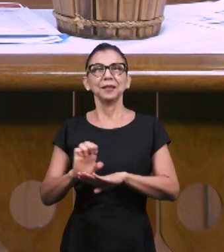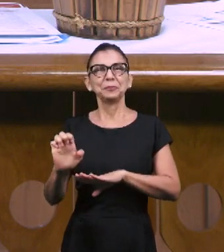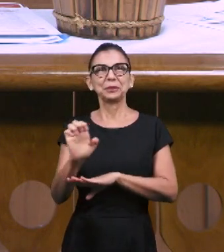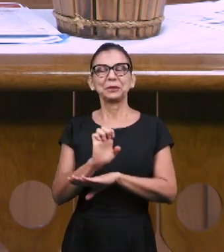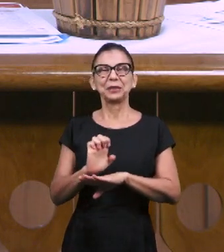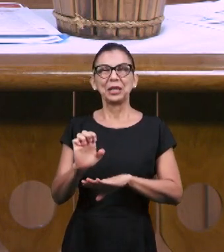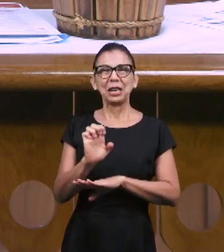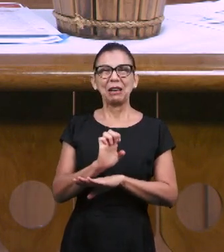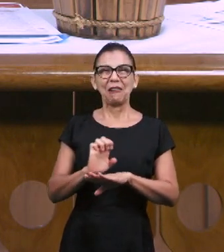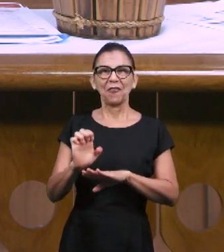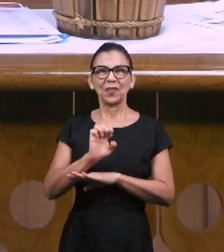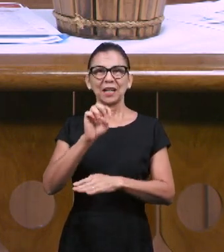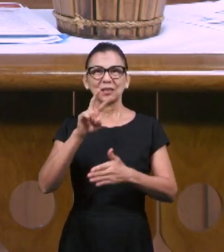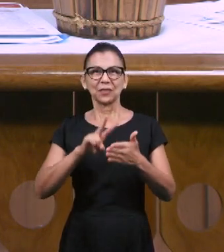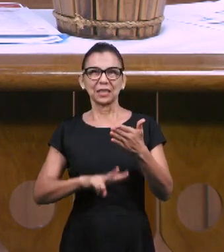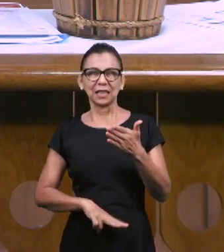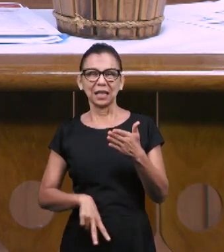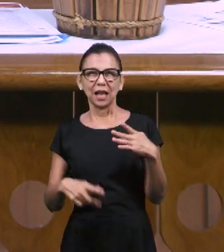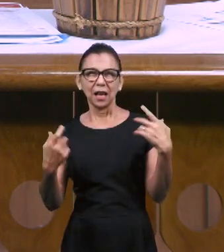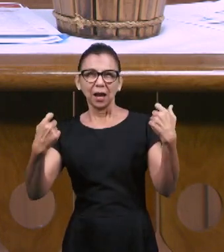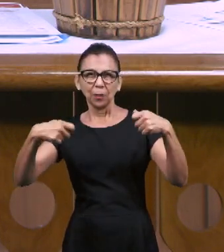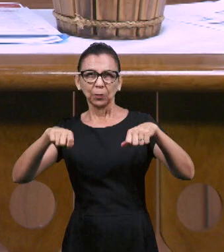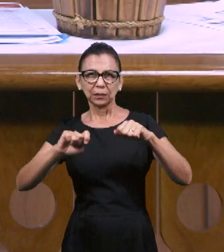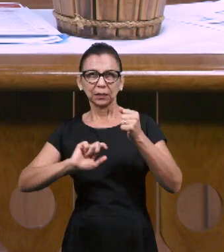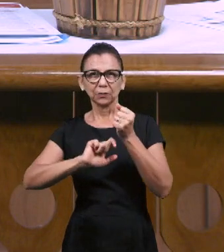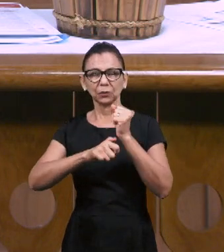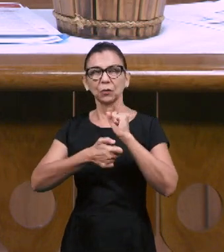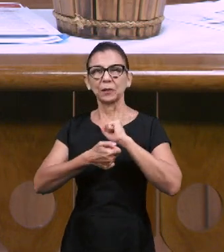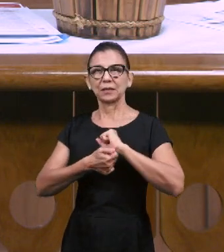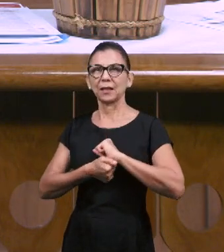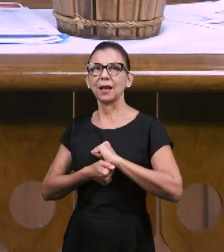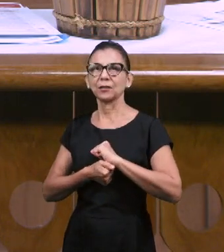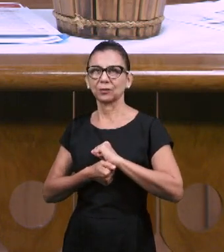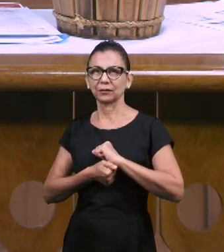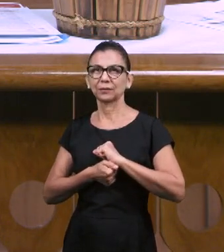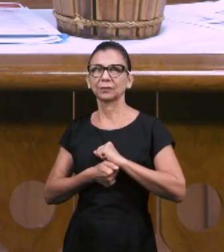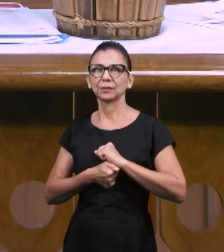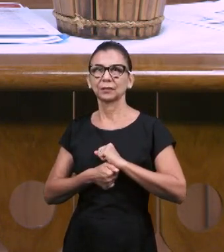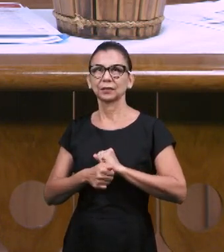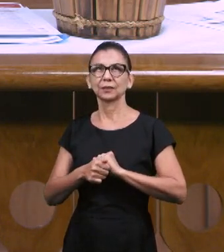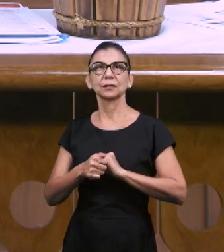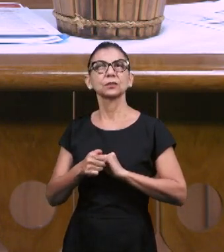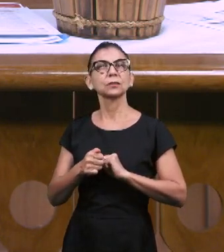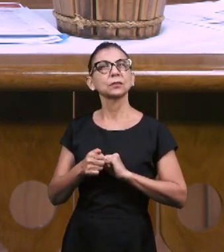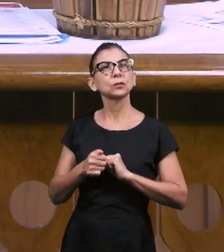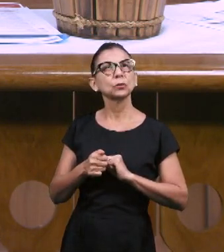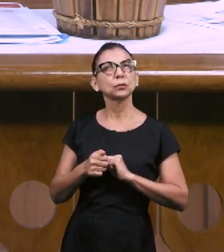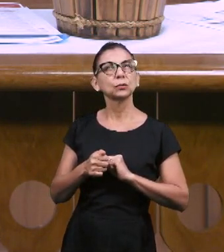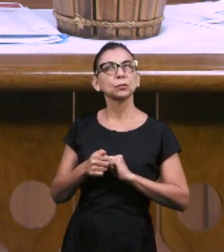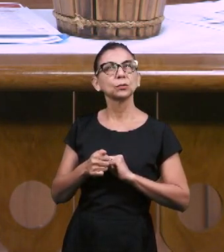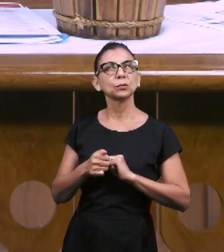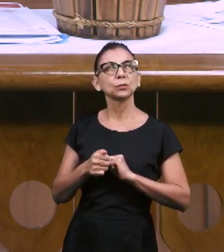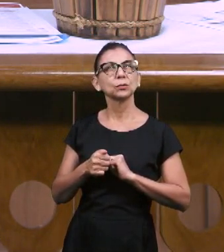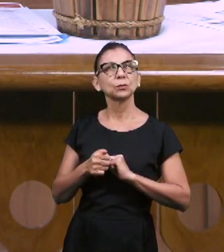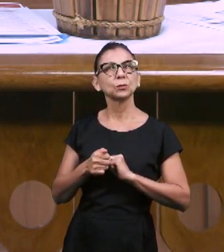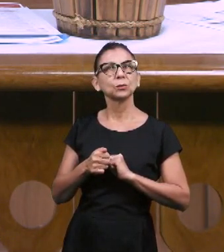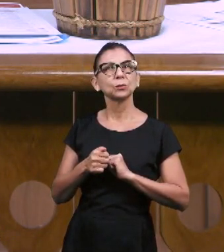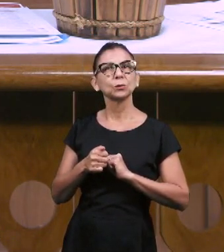d'exclure le mystère? Non. Le Seigneur Jésus est le mystère. Il est très bien défini